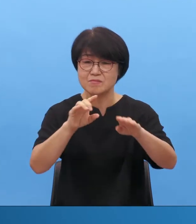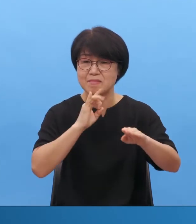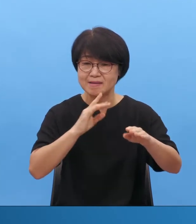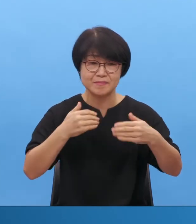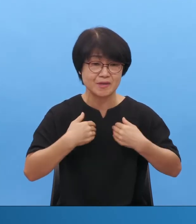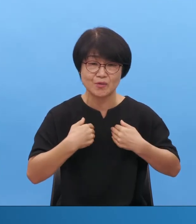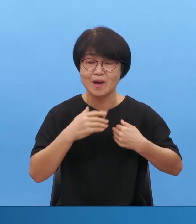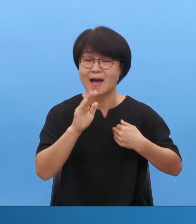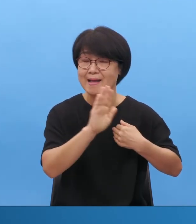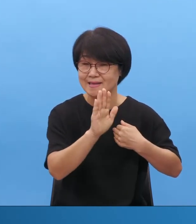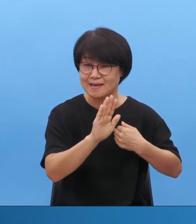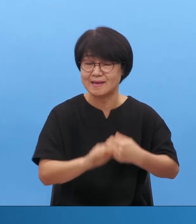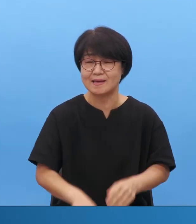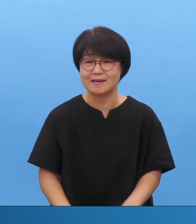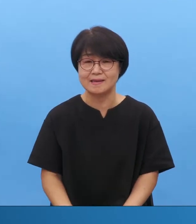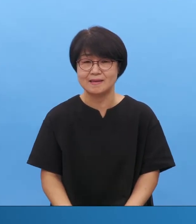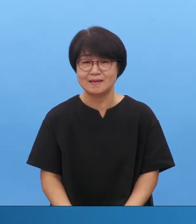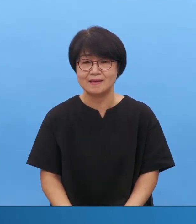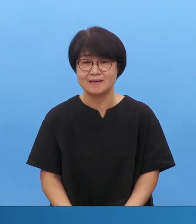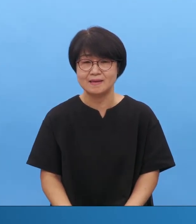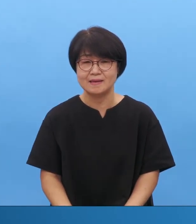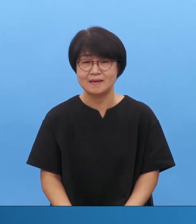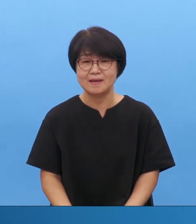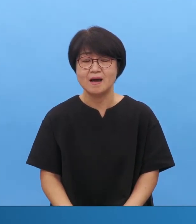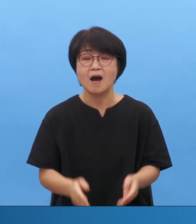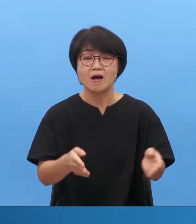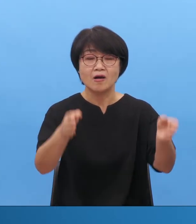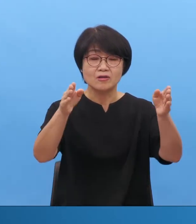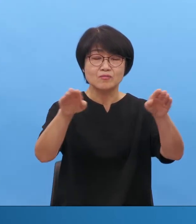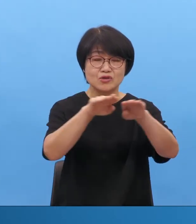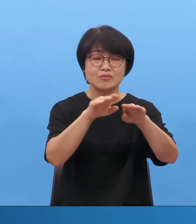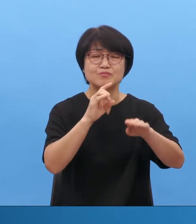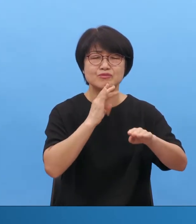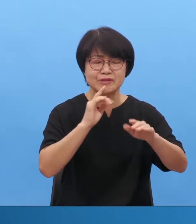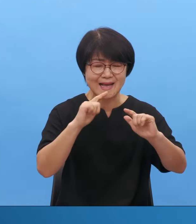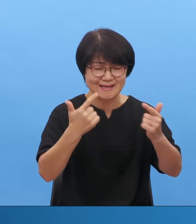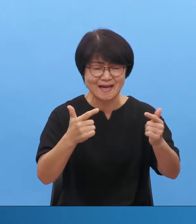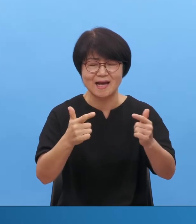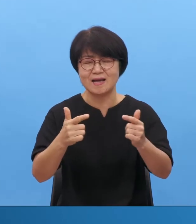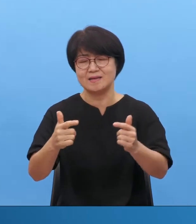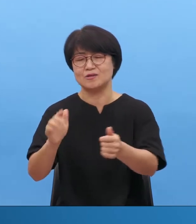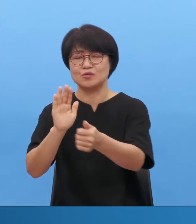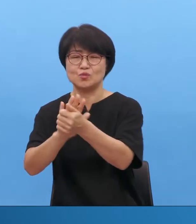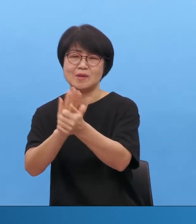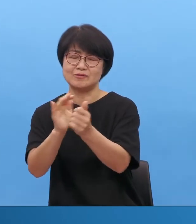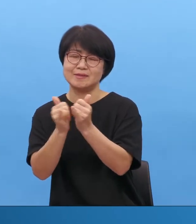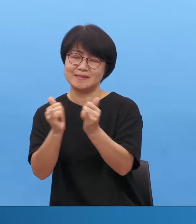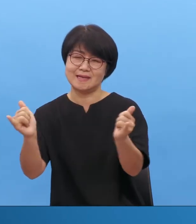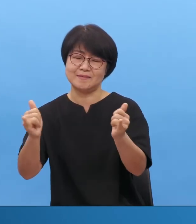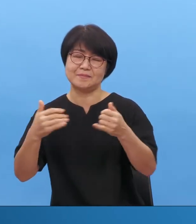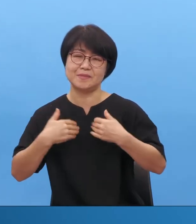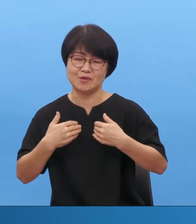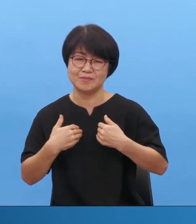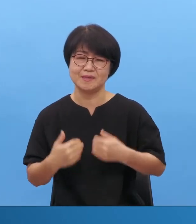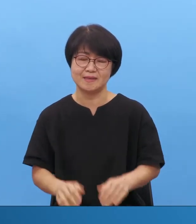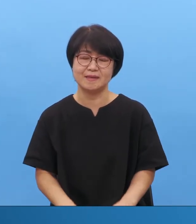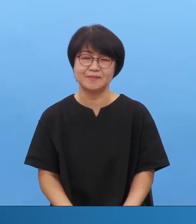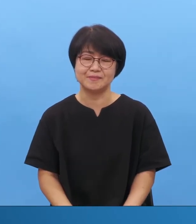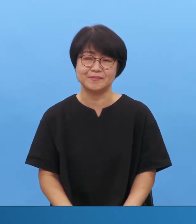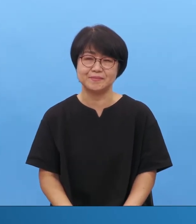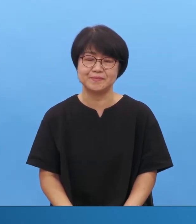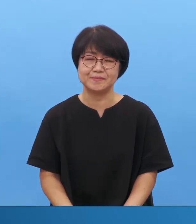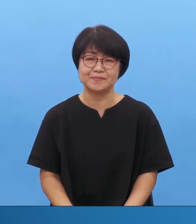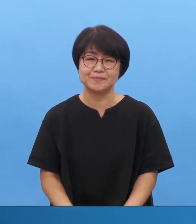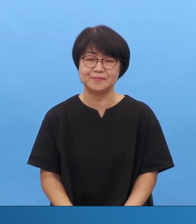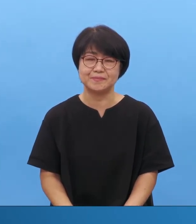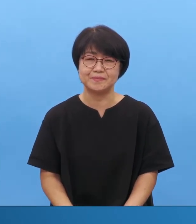그래서 building. 성전 건축하는 거고요. And that's 성전 what we do. 건축에도 이거 하는 사람이 없으면 안 돼요. But we also need a church construction, but we also need the people to do the